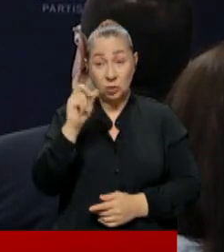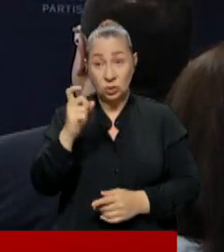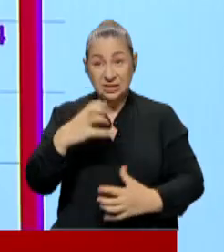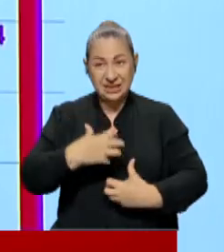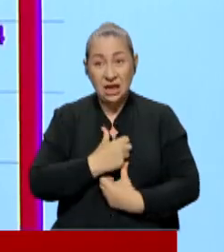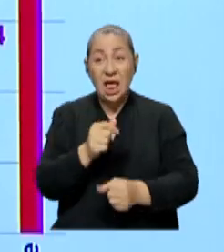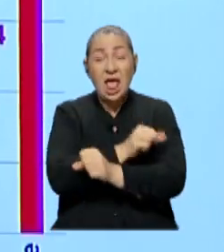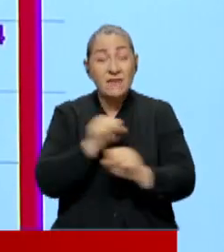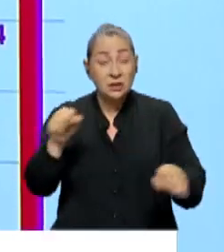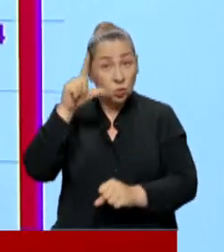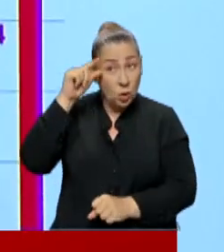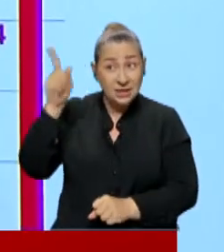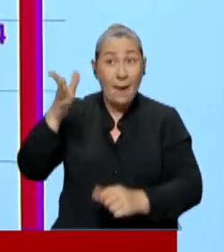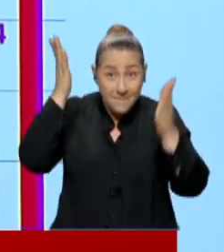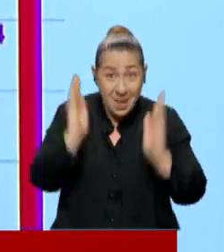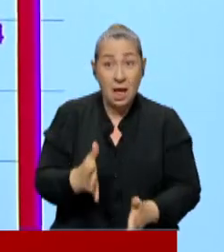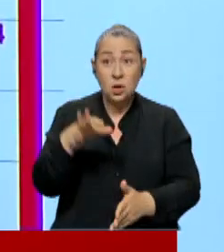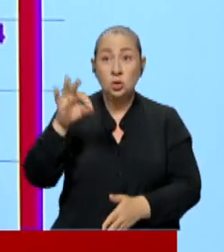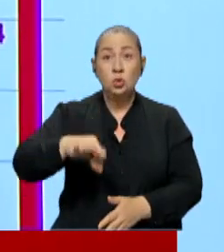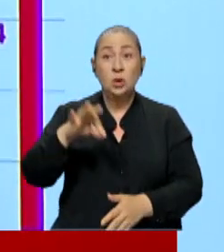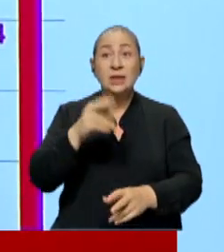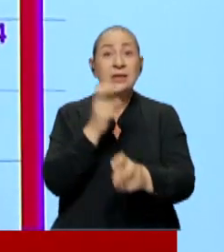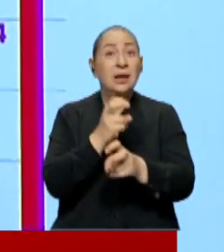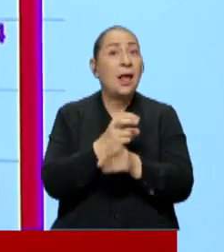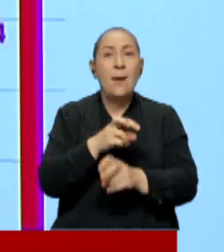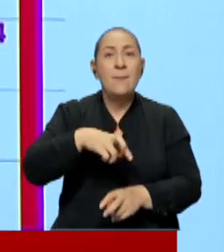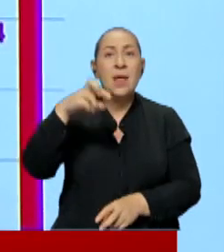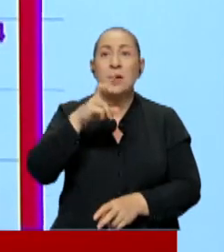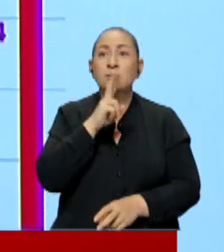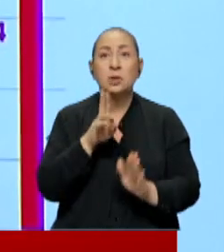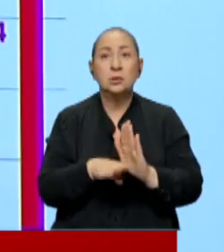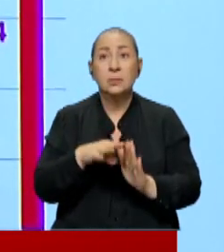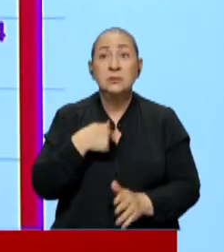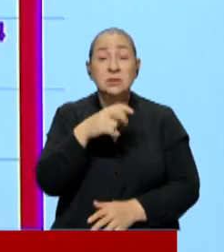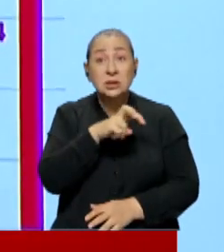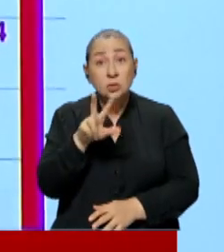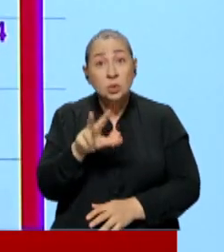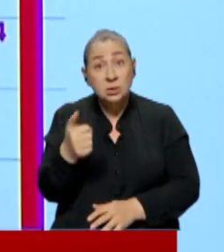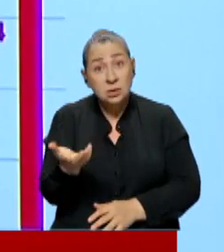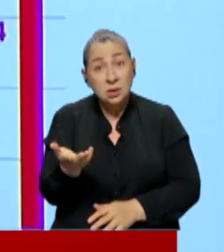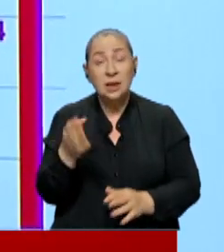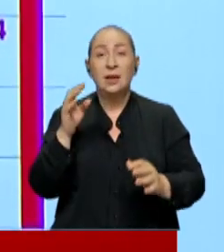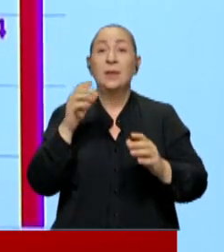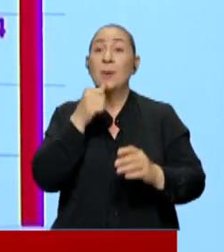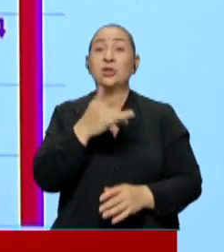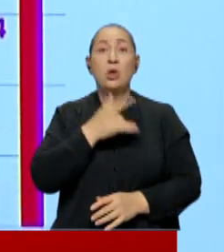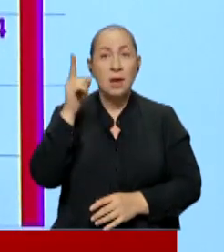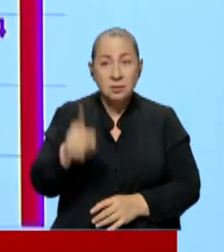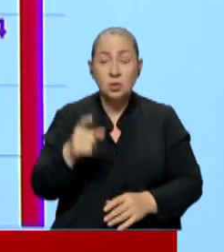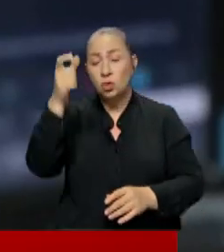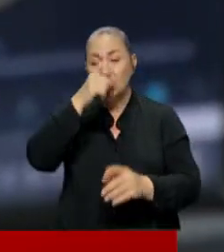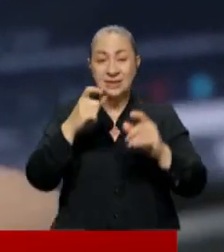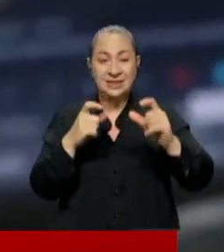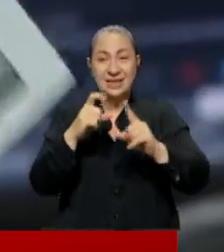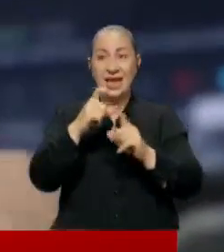krizinde iflas eden Yunanistan'ın bile şu anda risk primi 200'ün altında. Bizimki 836. Deva Partisi lideri Türkiye'nin